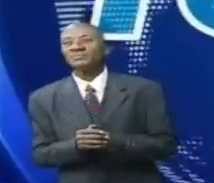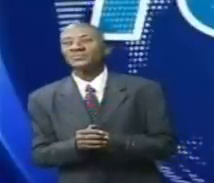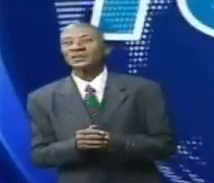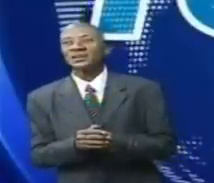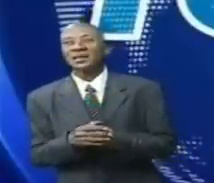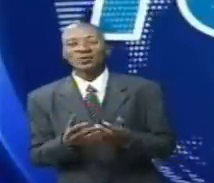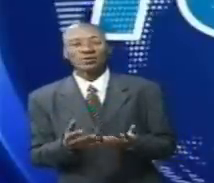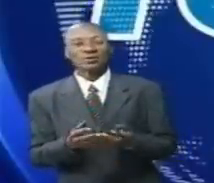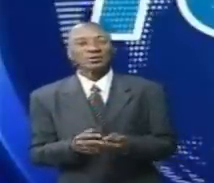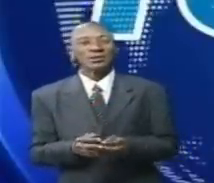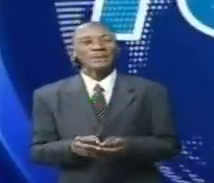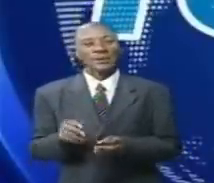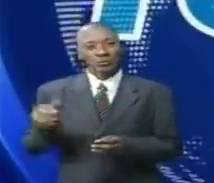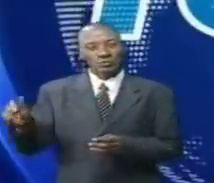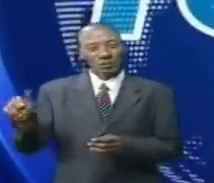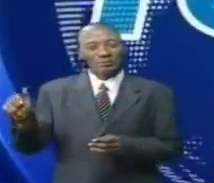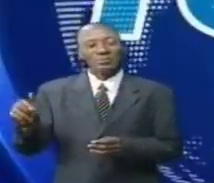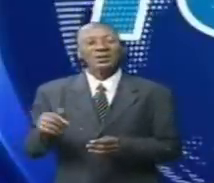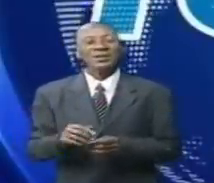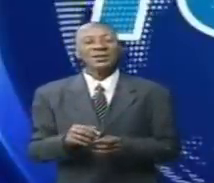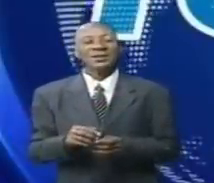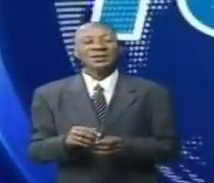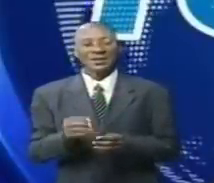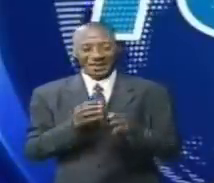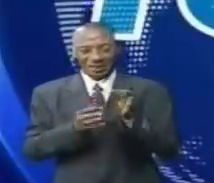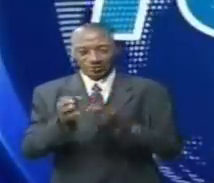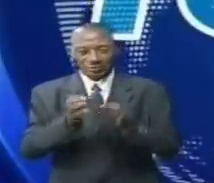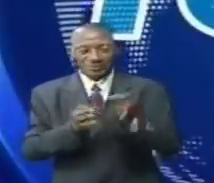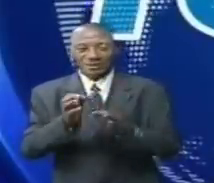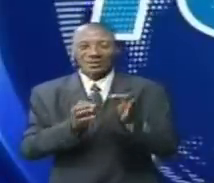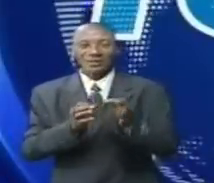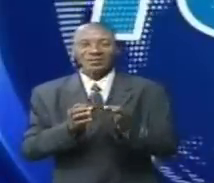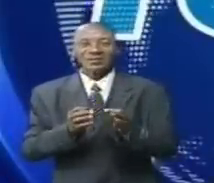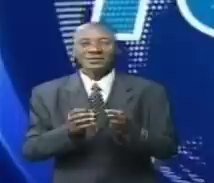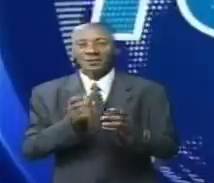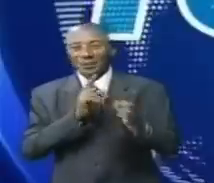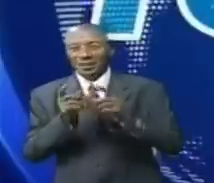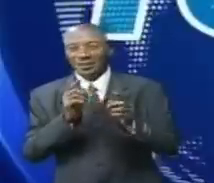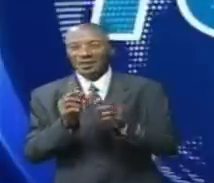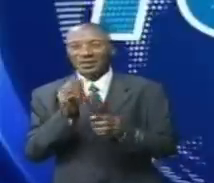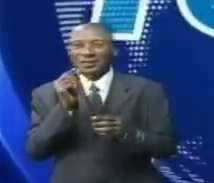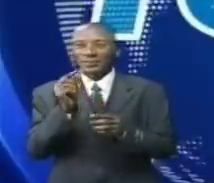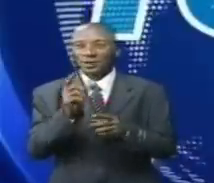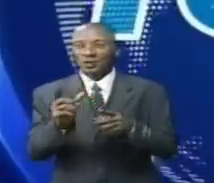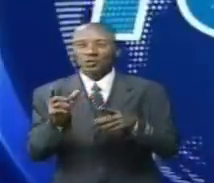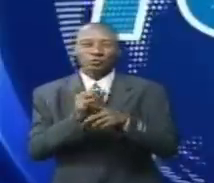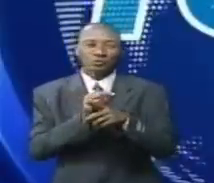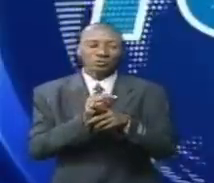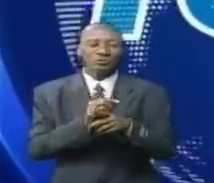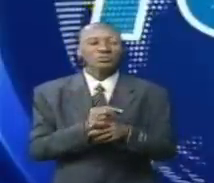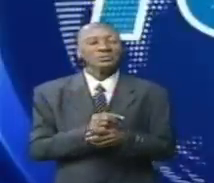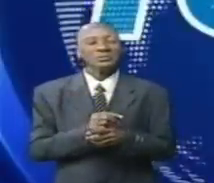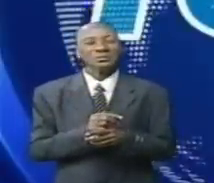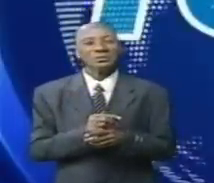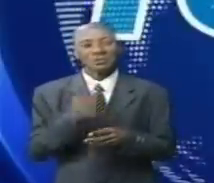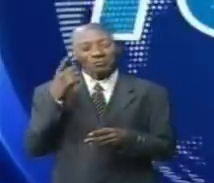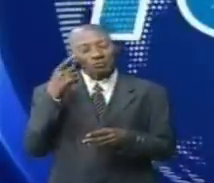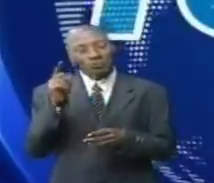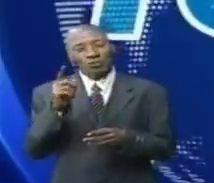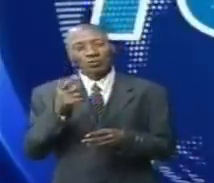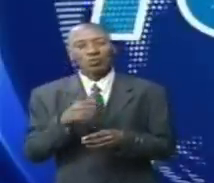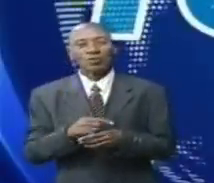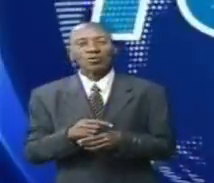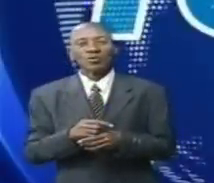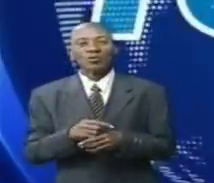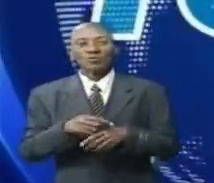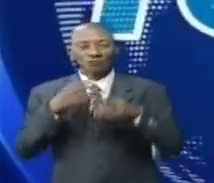majeure partie est jeune. La République démocratique du Congo constitue un des pays d'Afrique avec une forte démographie et un capital humain